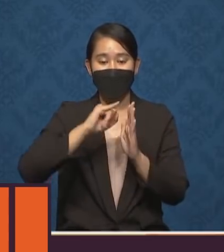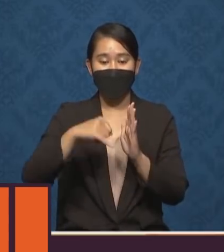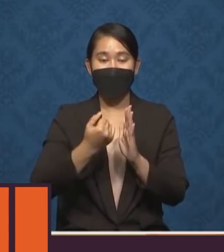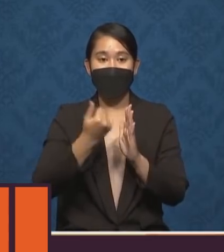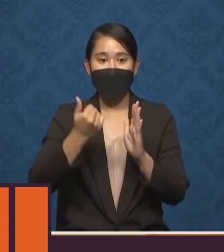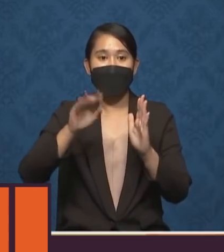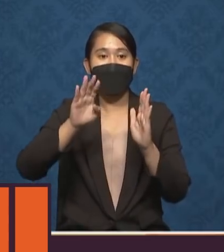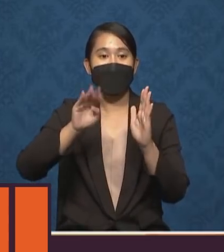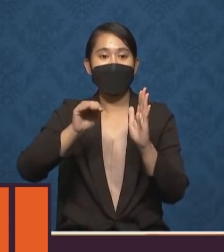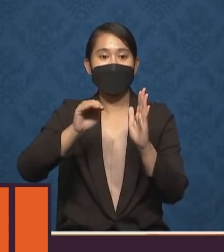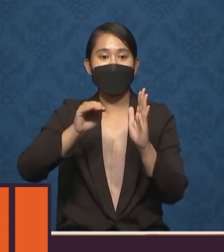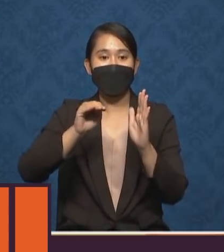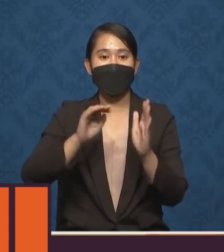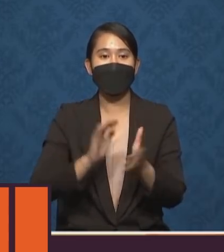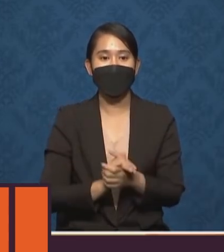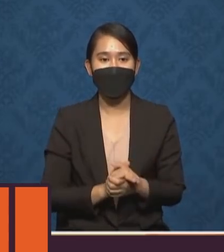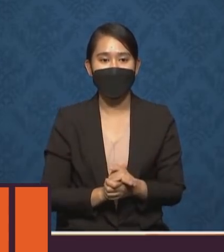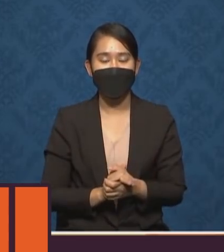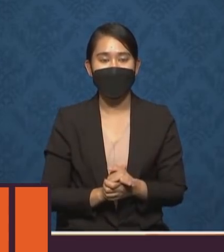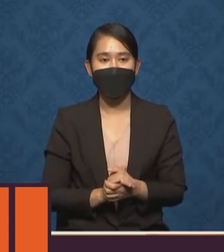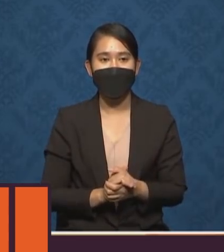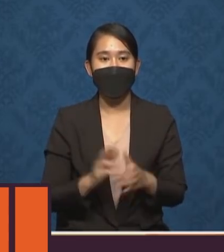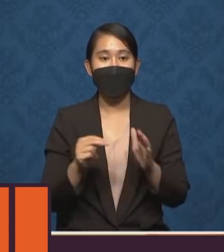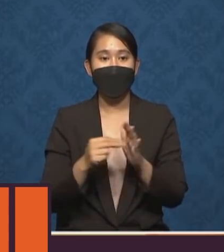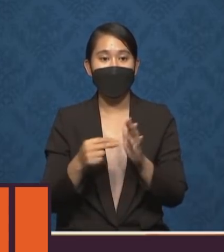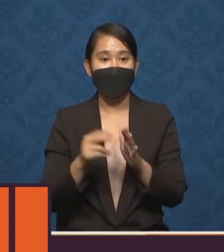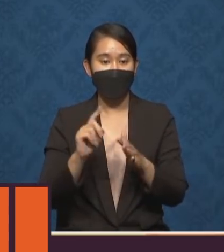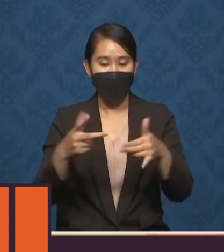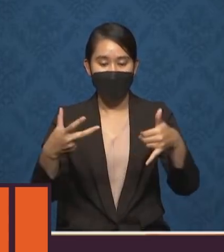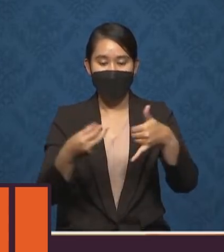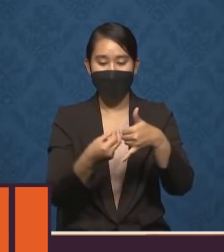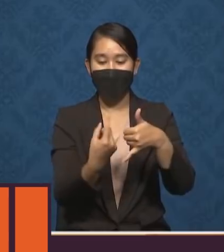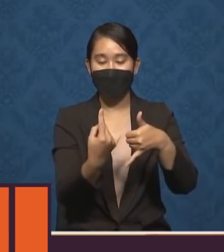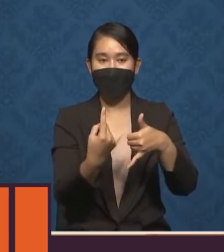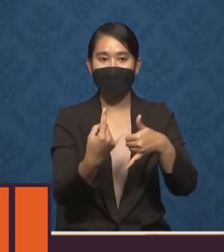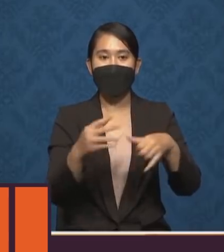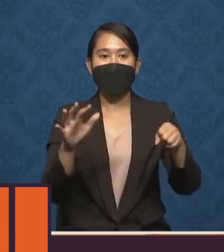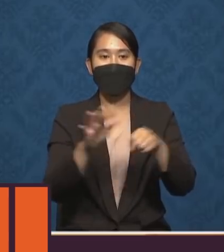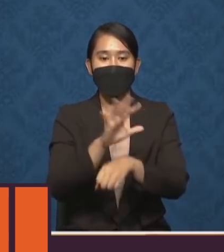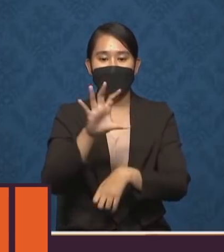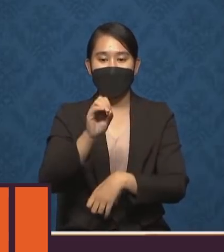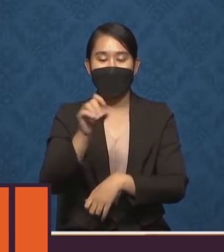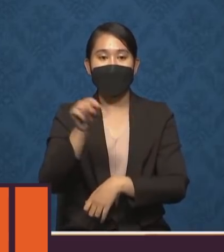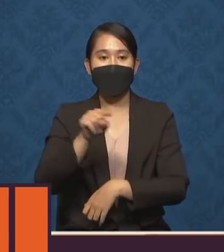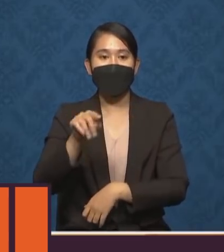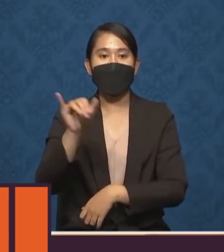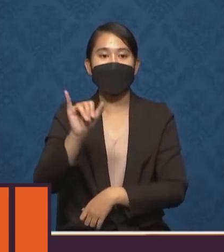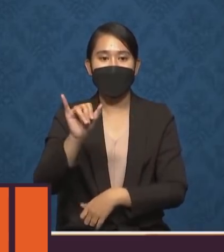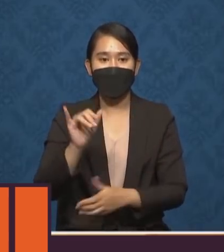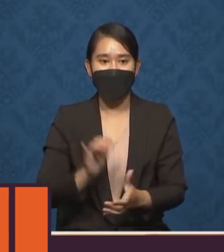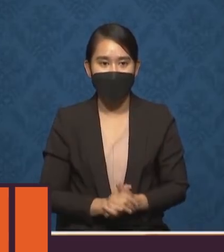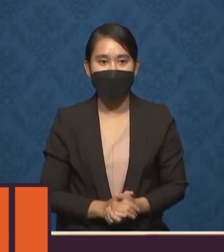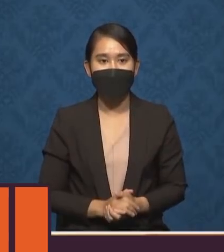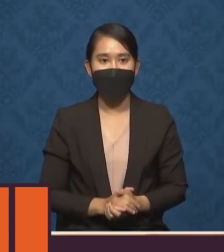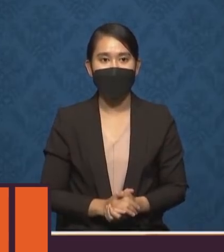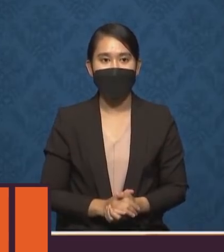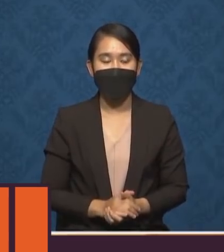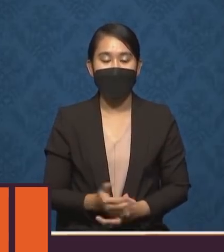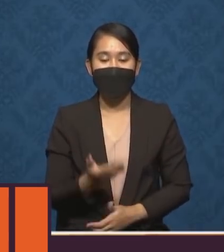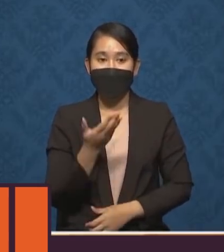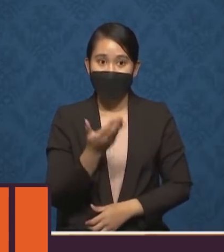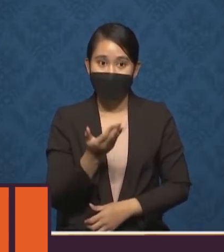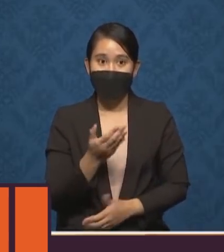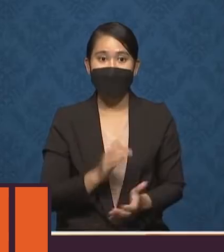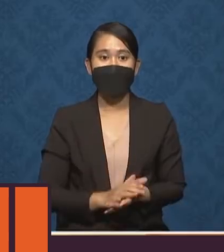ซึ่งอยู่นอกพื้นที่นำร่องการท่องเที่ยวที่ยังฉีดวัคซีนเข็มแรกได้ไม่ถึง 90เปอร์เซ็นต์ถ้ามาทานครับผมชื่อว่าธรรมทานทราบดีว่า